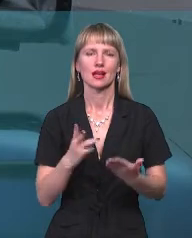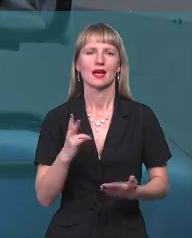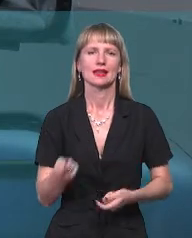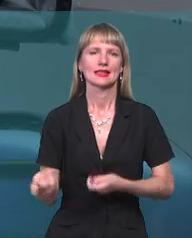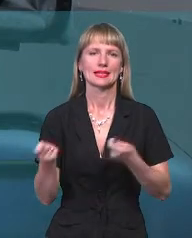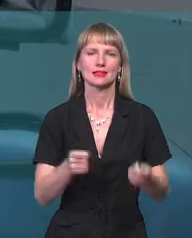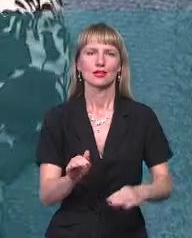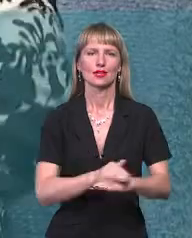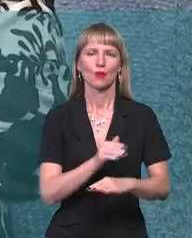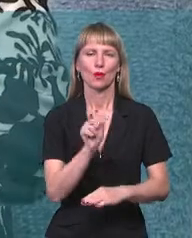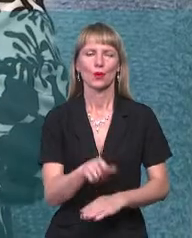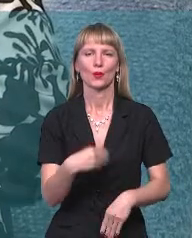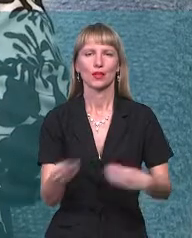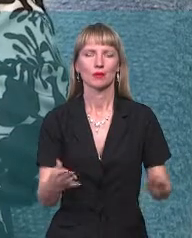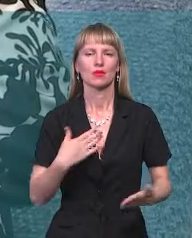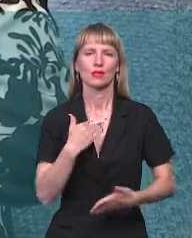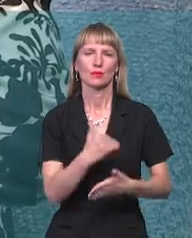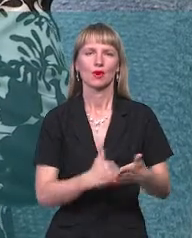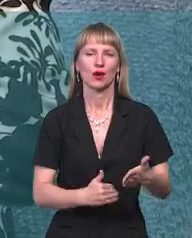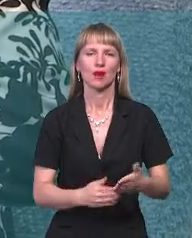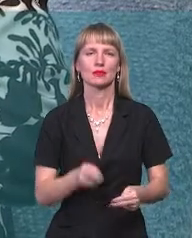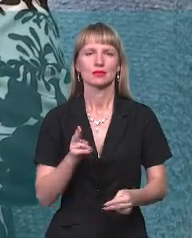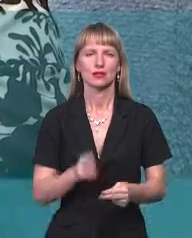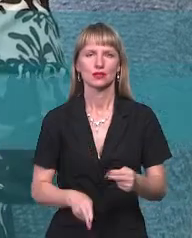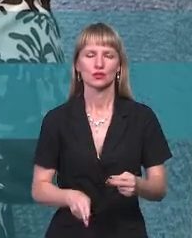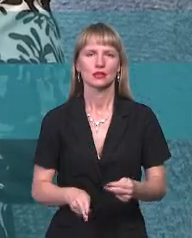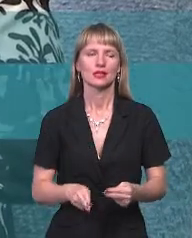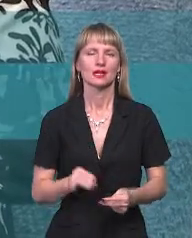людям. А наша програма добігла кінця.